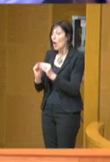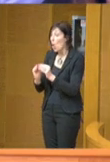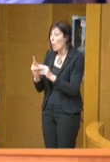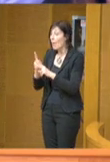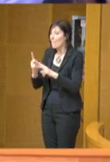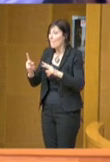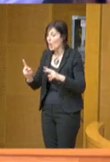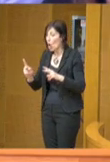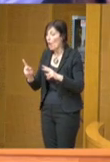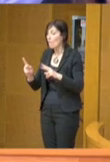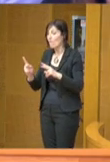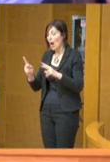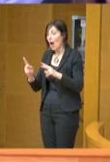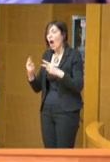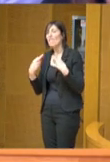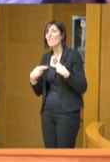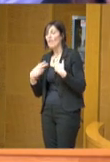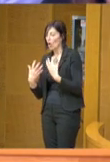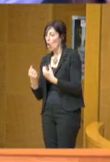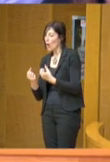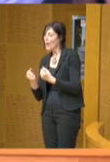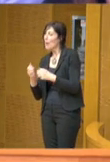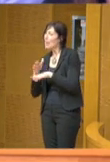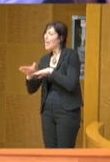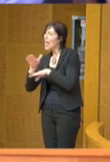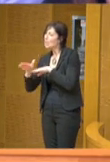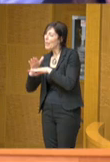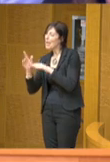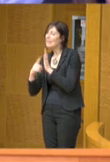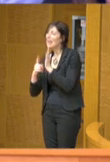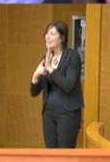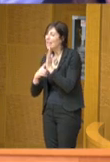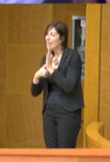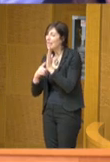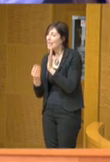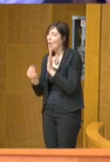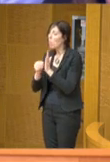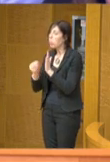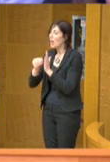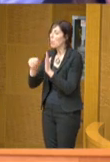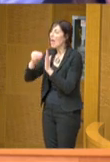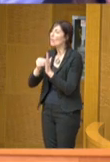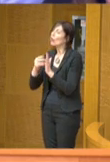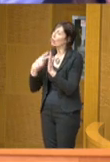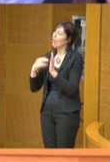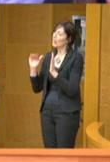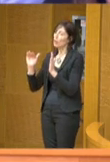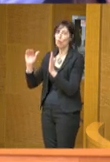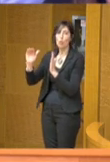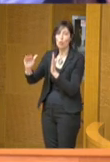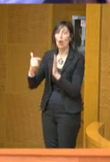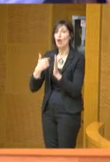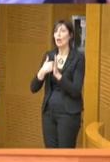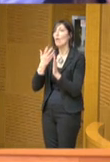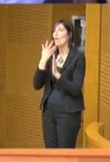a celebrare, cioè a vivere concretamente l'esperienza di diritti che si implementano nella vita di tutti i giorni. Allora chiederei alla